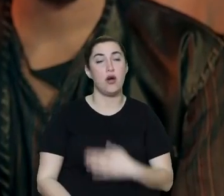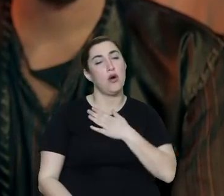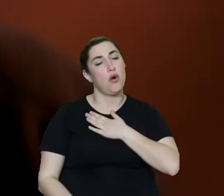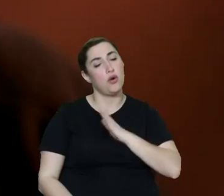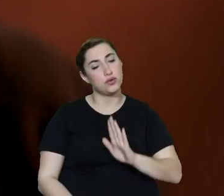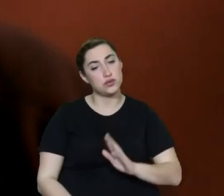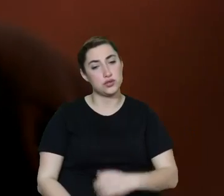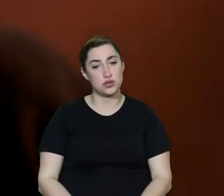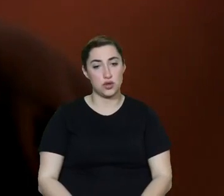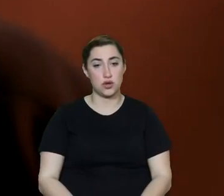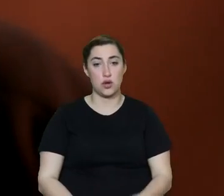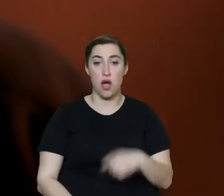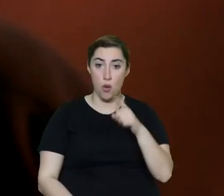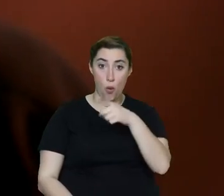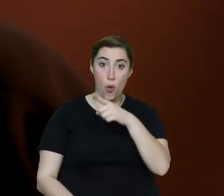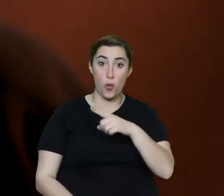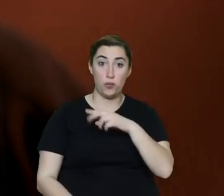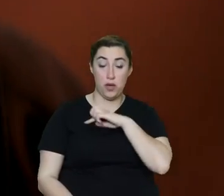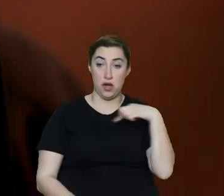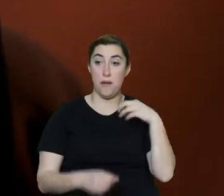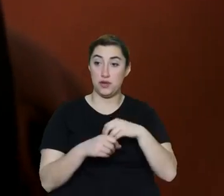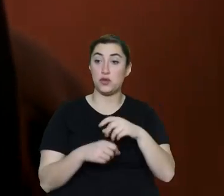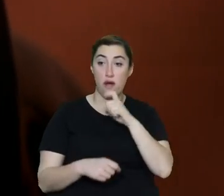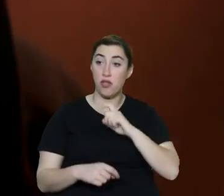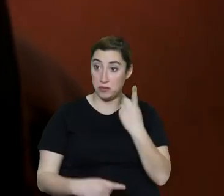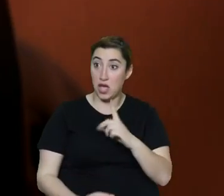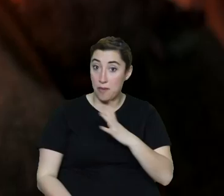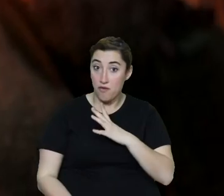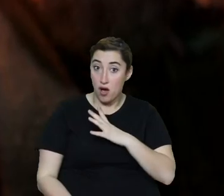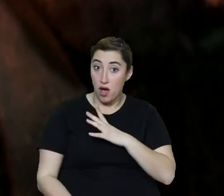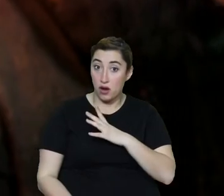Haşa, kusur mu vardır o mübarek efendimizde?